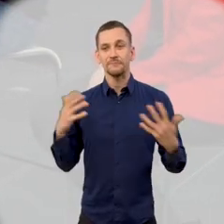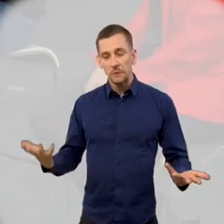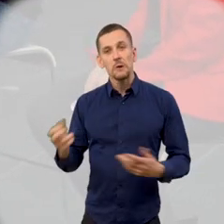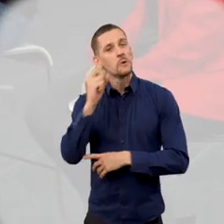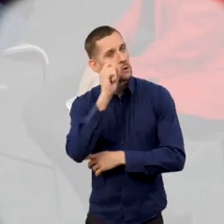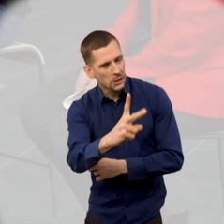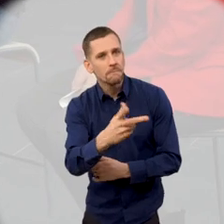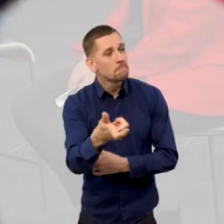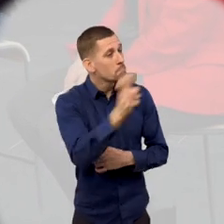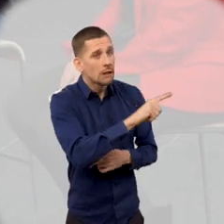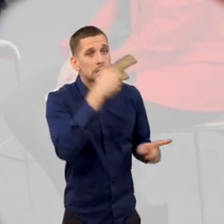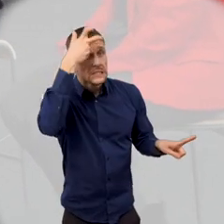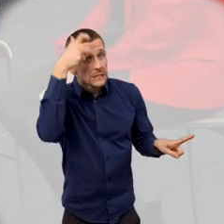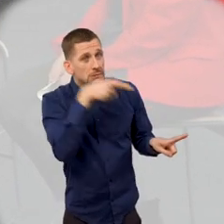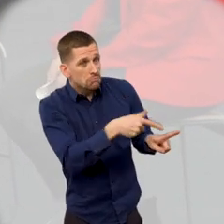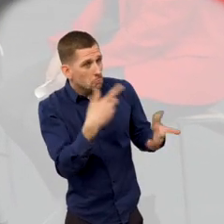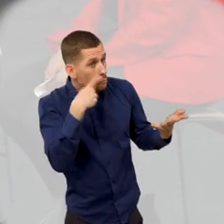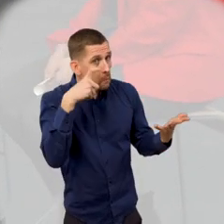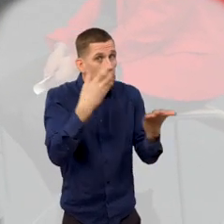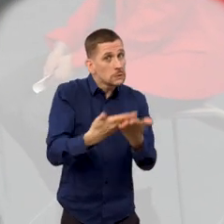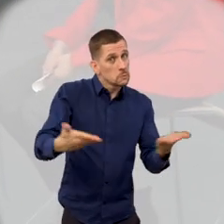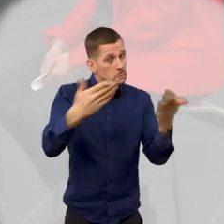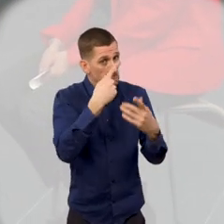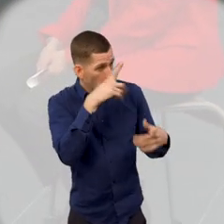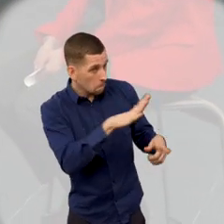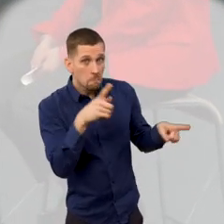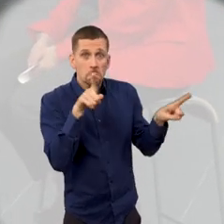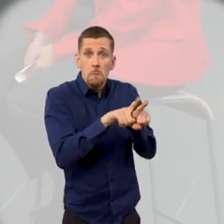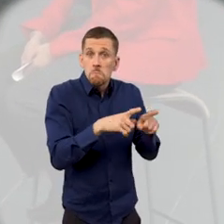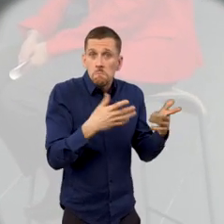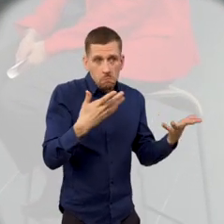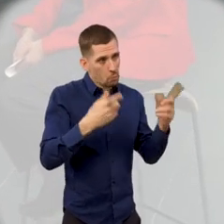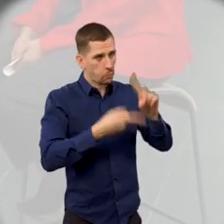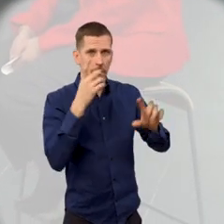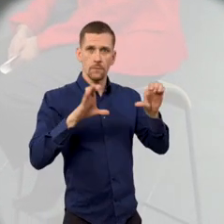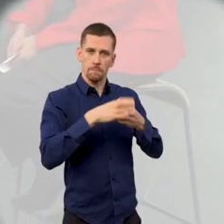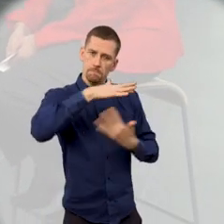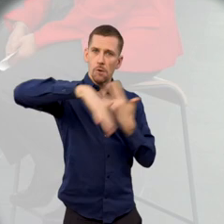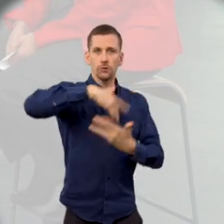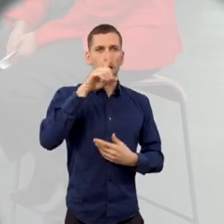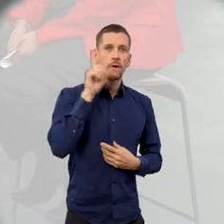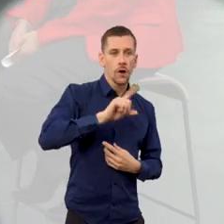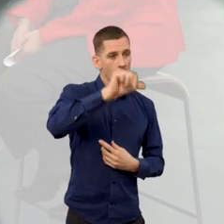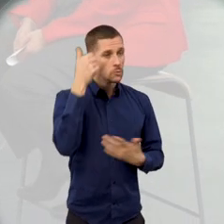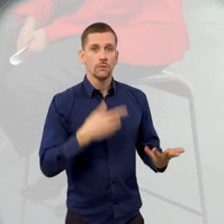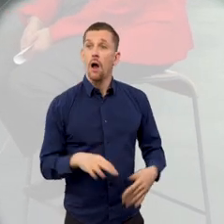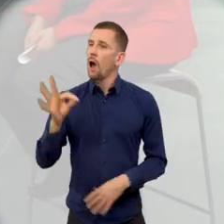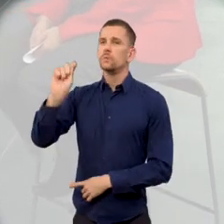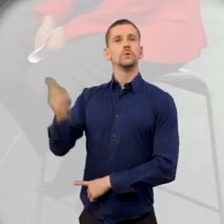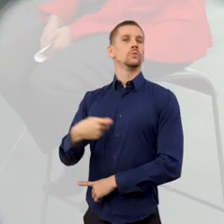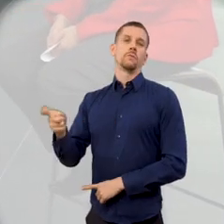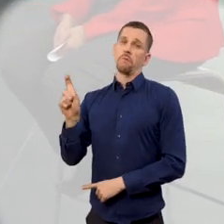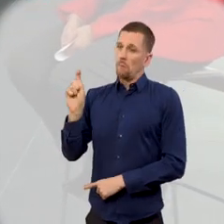c'est un constat que vous faites aussi, Cédric Richard, dans les formations, puisque bien évidemment elles sont mixtes, est-ce que vous avez... Oui, absolument. Effectivement,